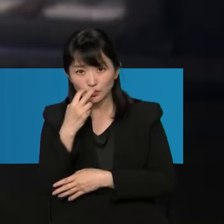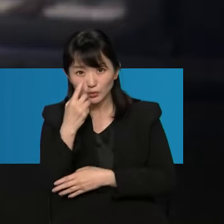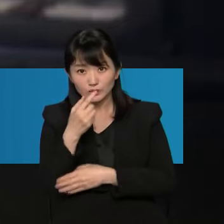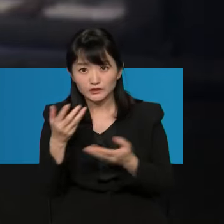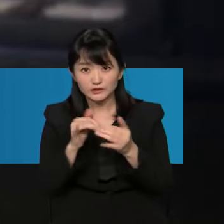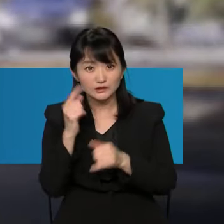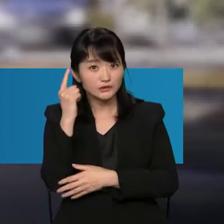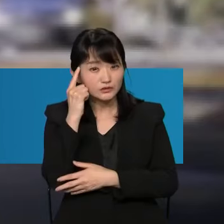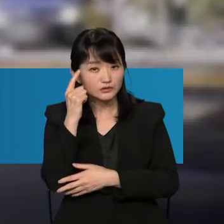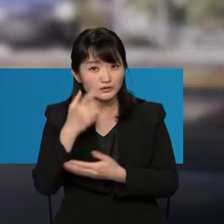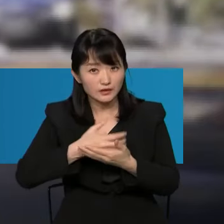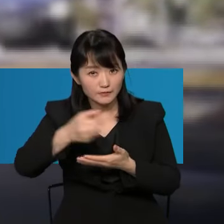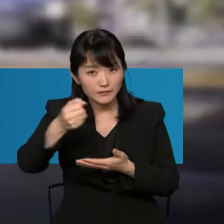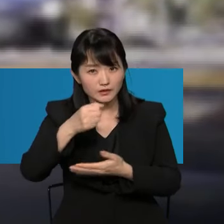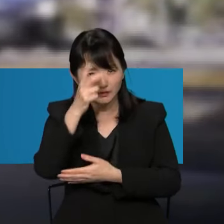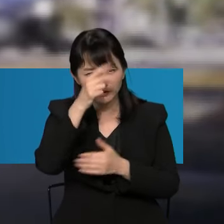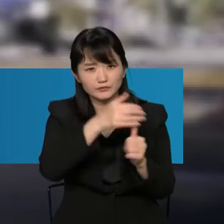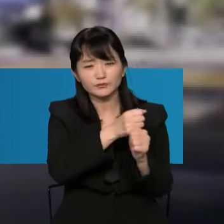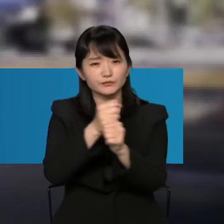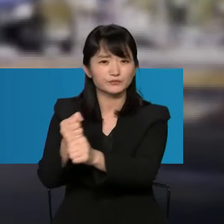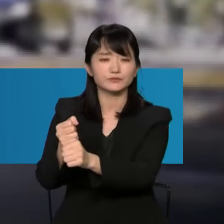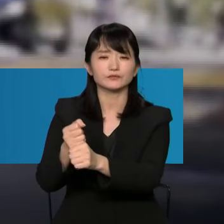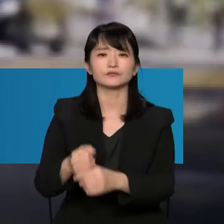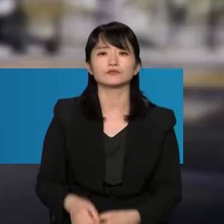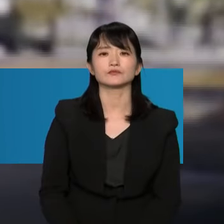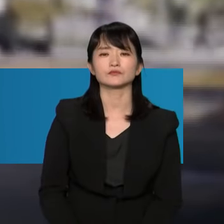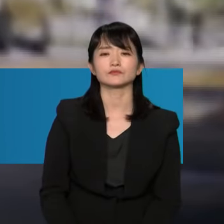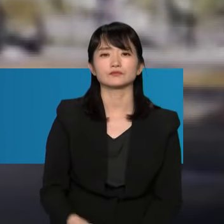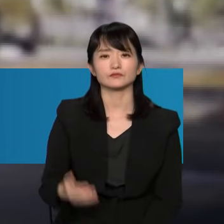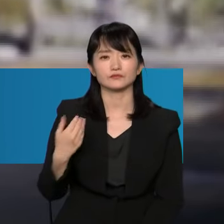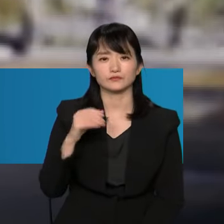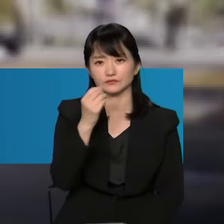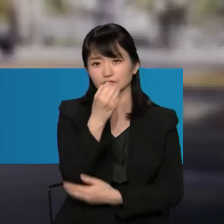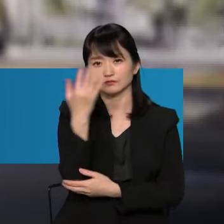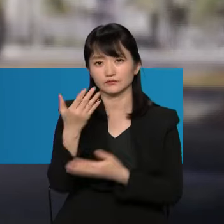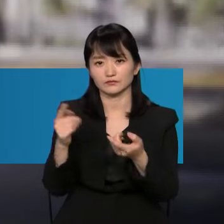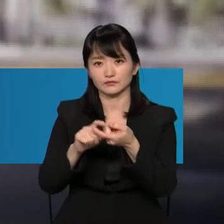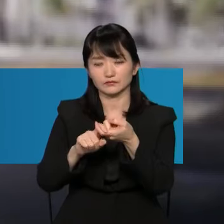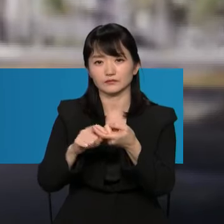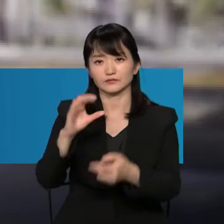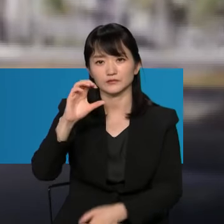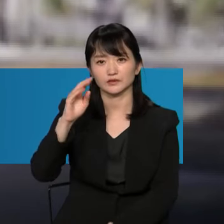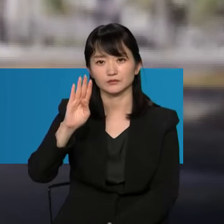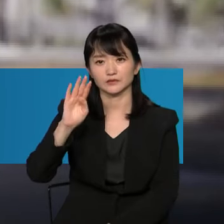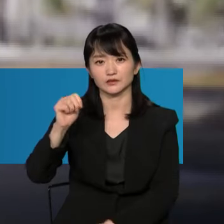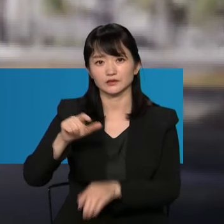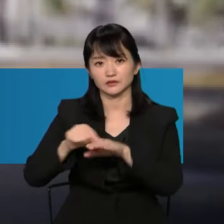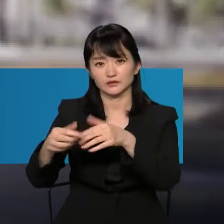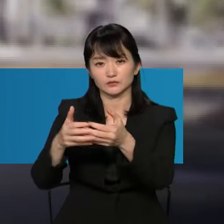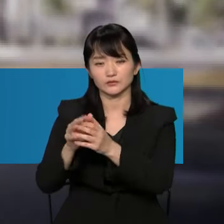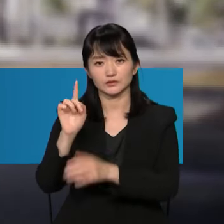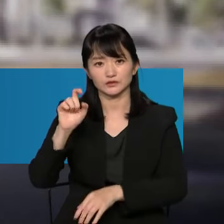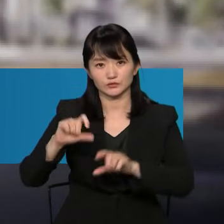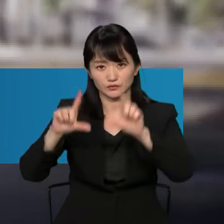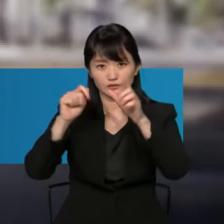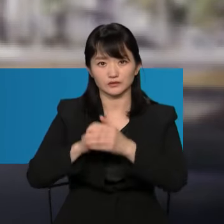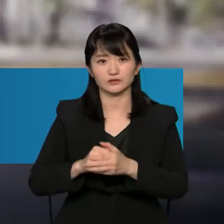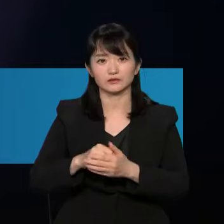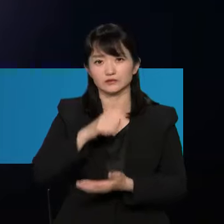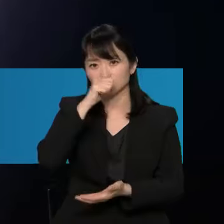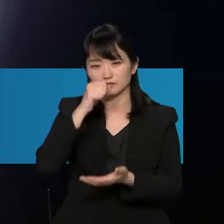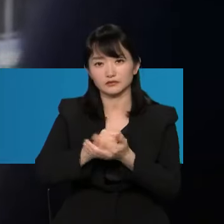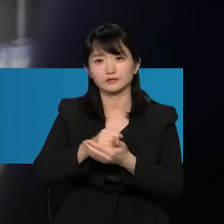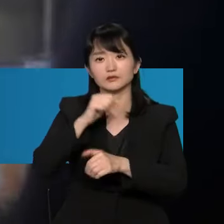직원이 휴대전화를 강탈하고 경찰에 입건했다고 말했습니다. 앞서 언론노조 CBS 지부는 지난 15일 정상적